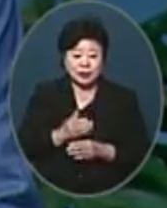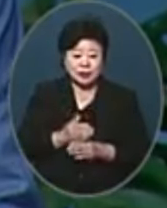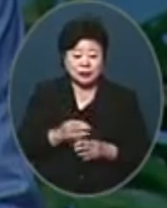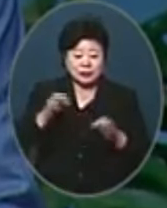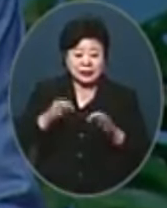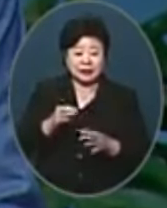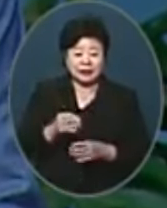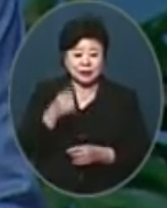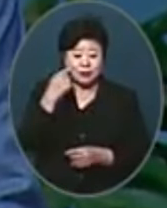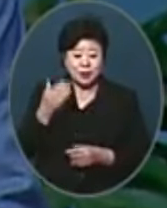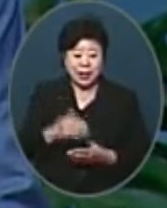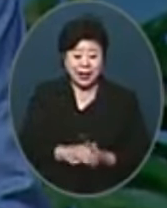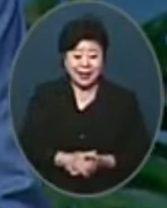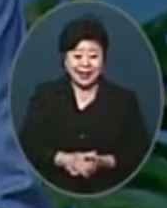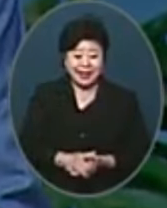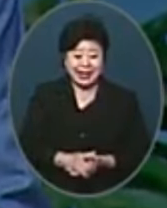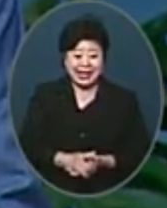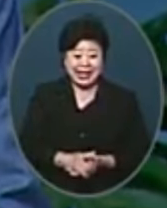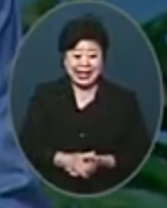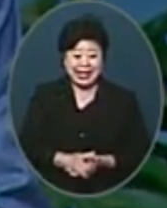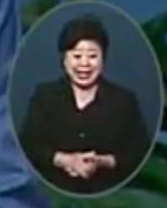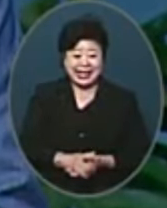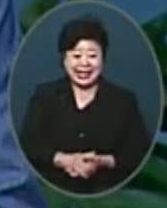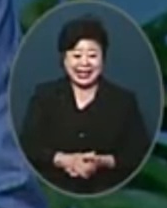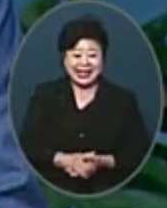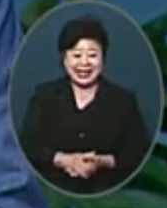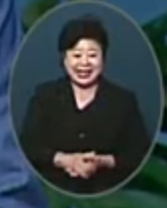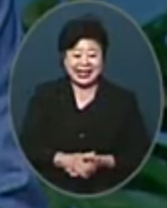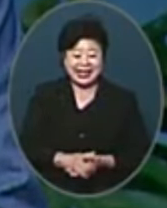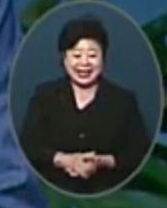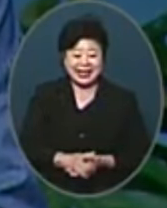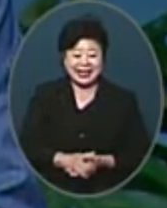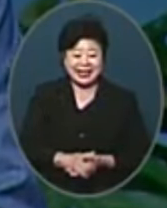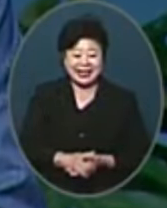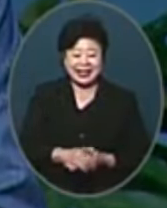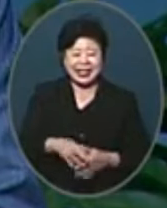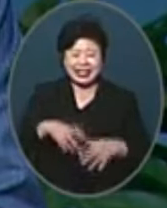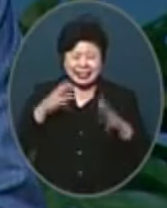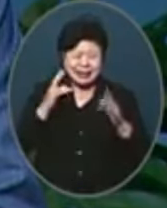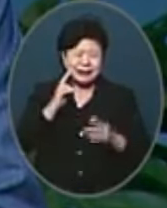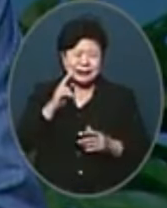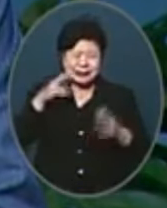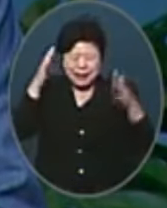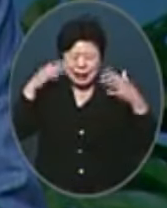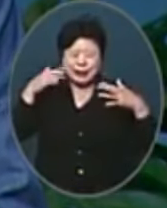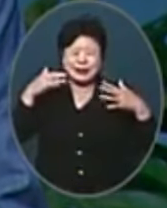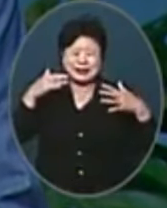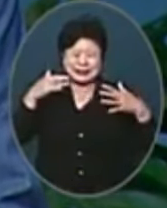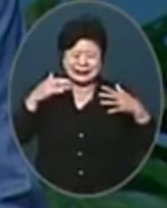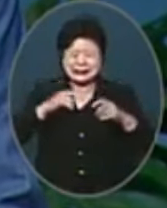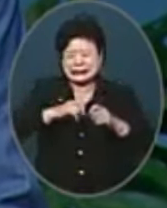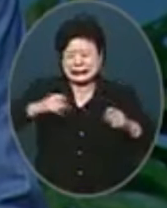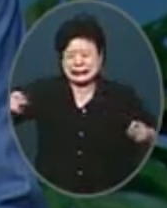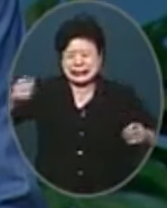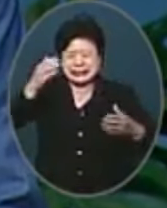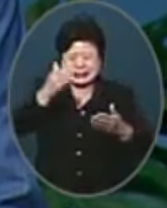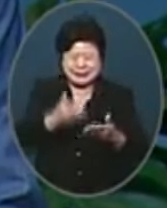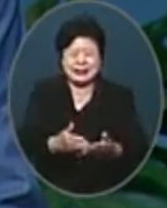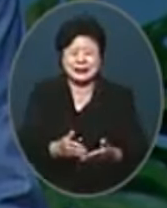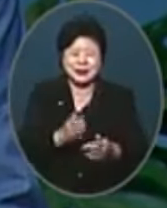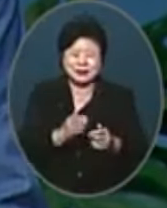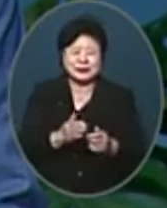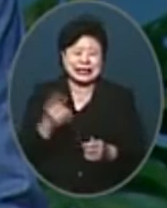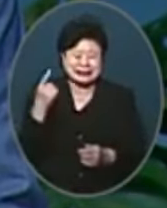짧게 설교를 했냐고. 그래서 날씨가 너무 덥기 때문에 길게 하지 말아달라고 부탁을